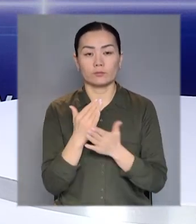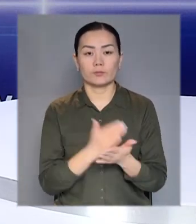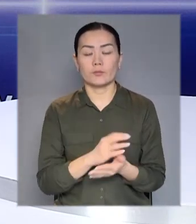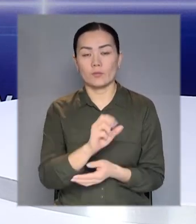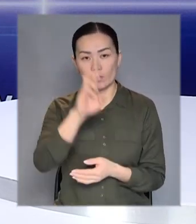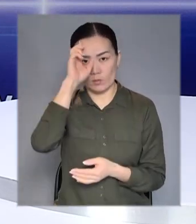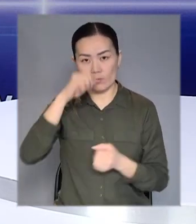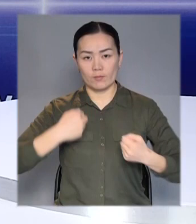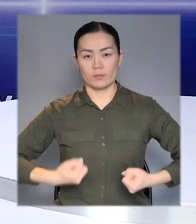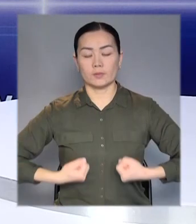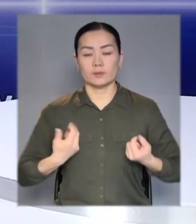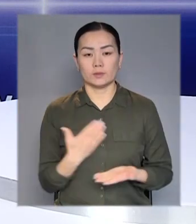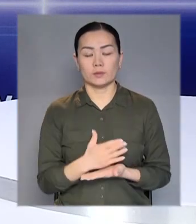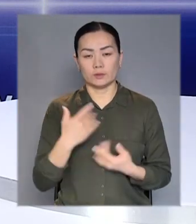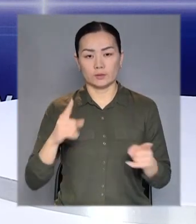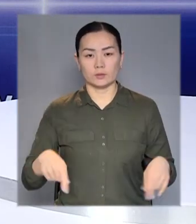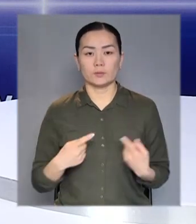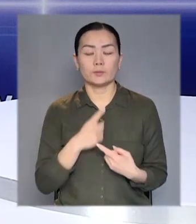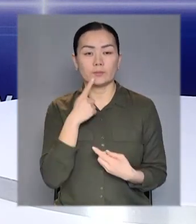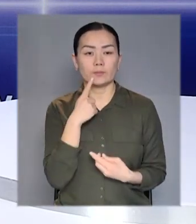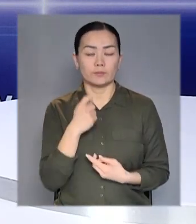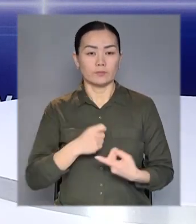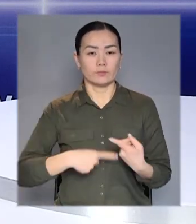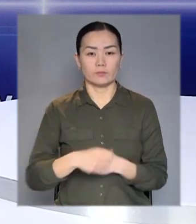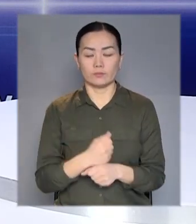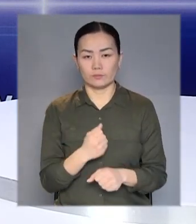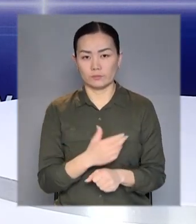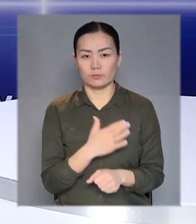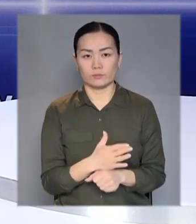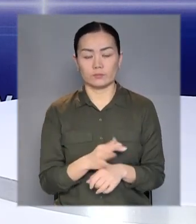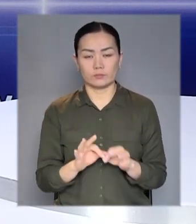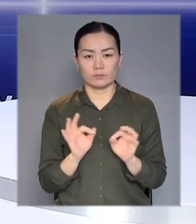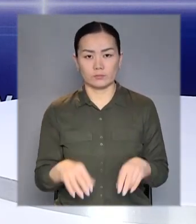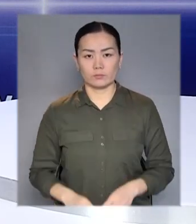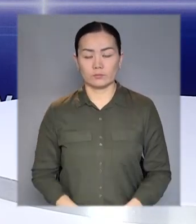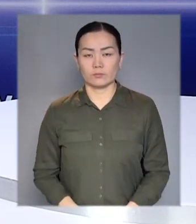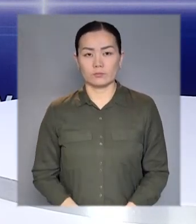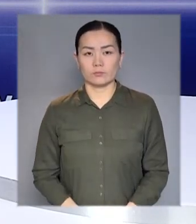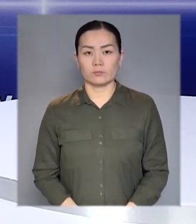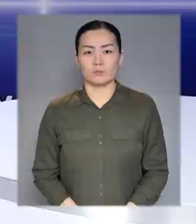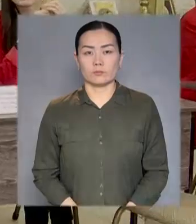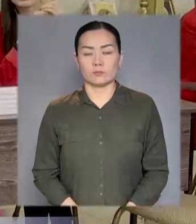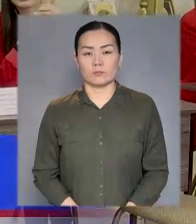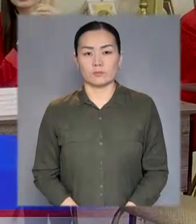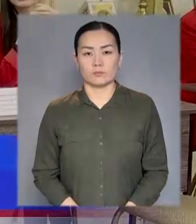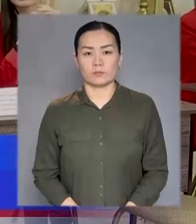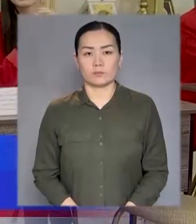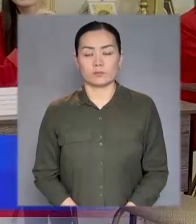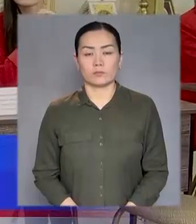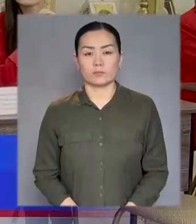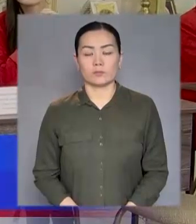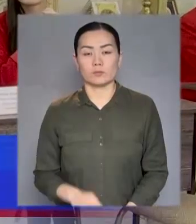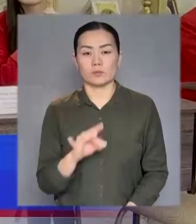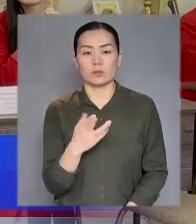программах государственной поддержки, развитию молодежного предпринимательства и профориентации. В